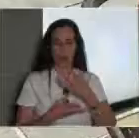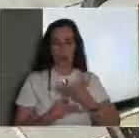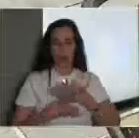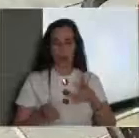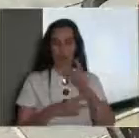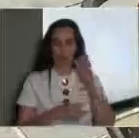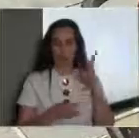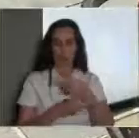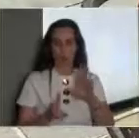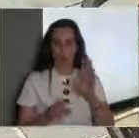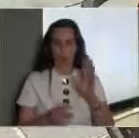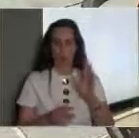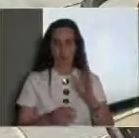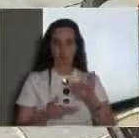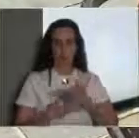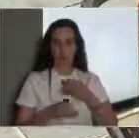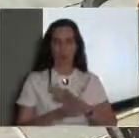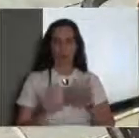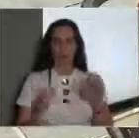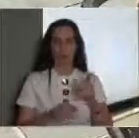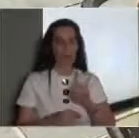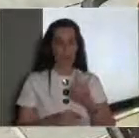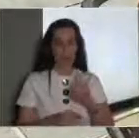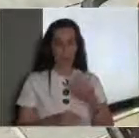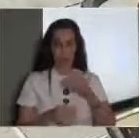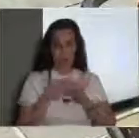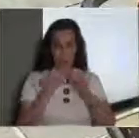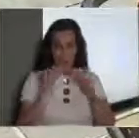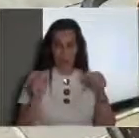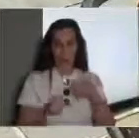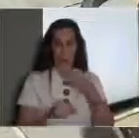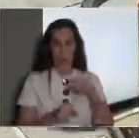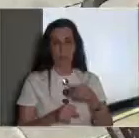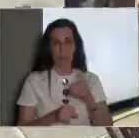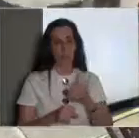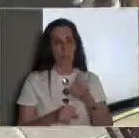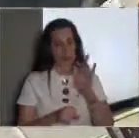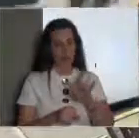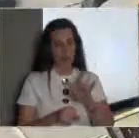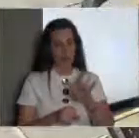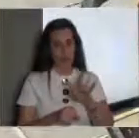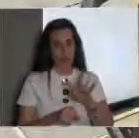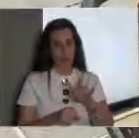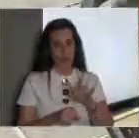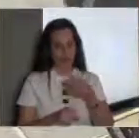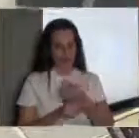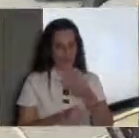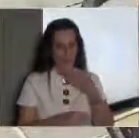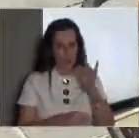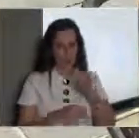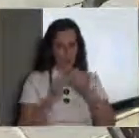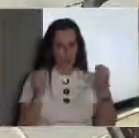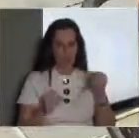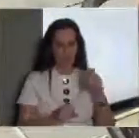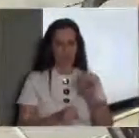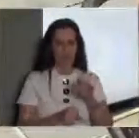לסבול, לא יכול לשמוע ולא יכול לצאת, לא לצאת אתכם. מי שבעד התורה הוא יהודי, מי שנגד רודף את היהודים, נגד התורה,